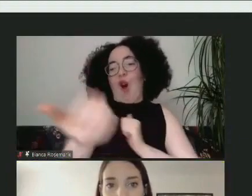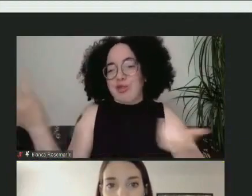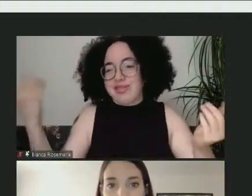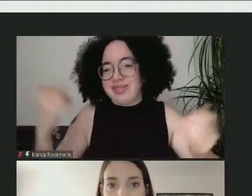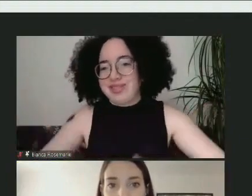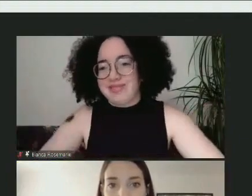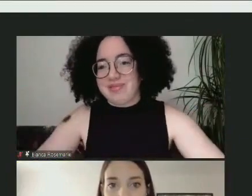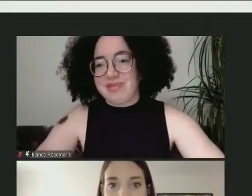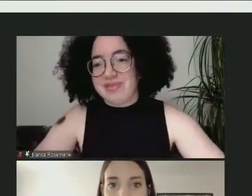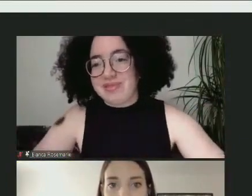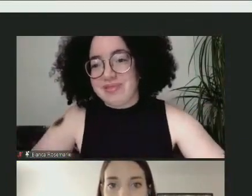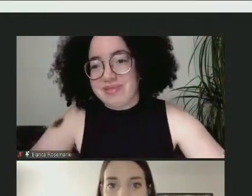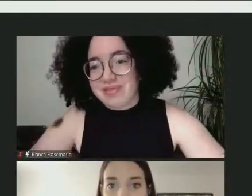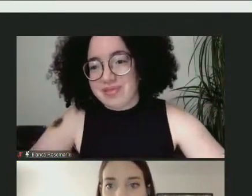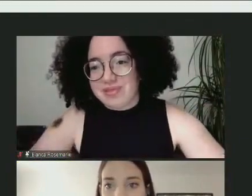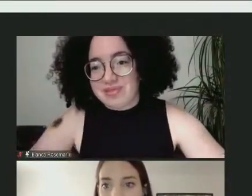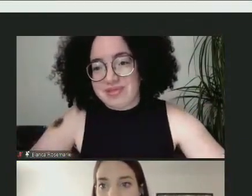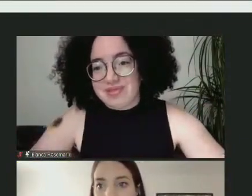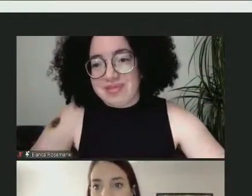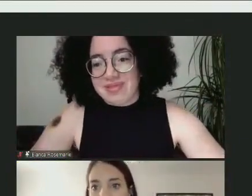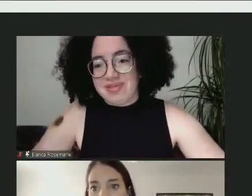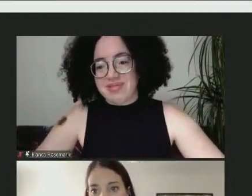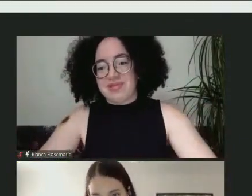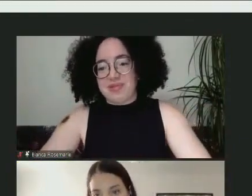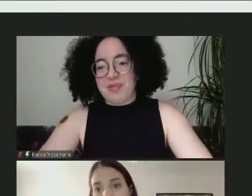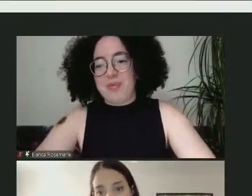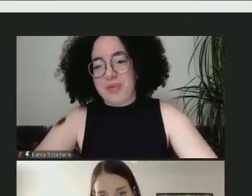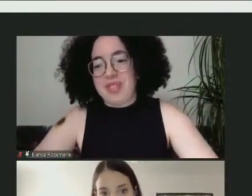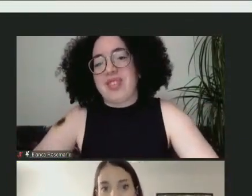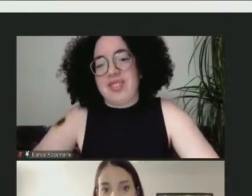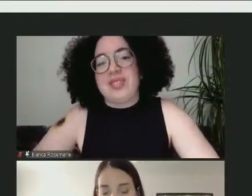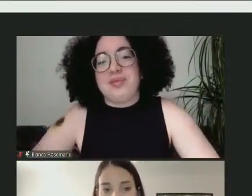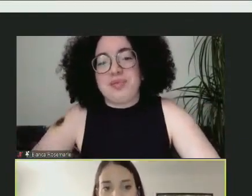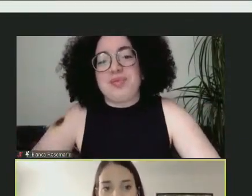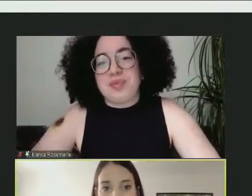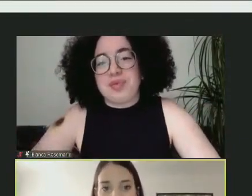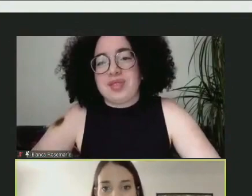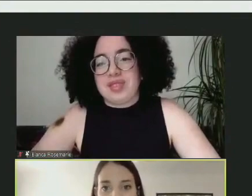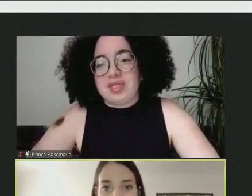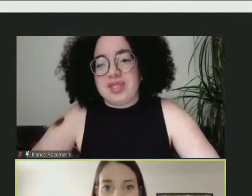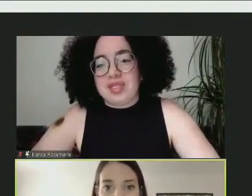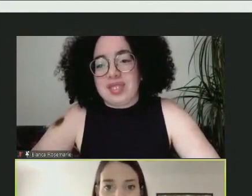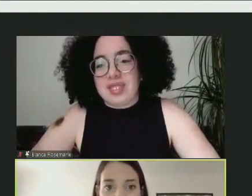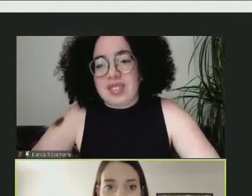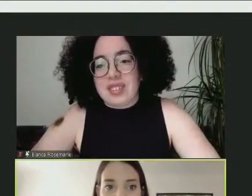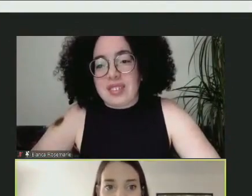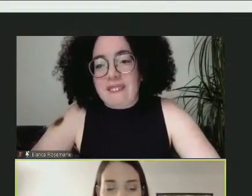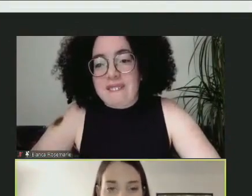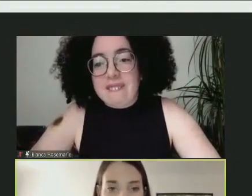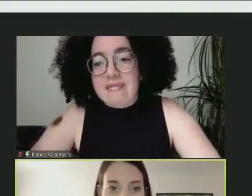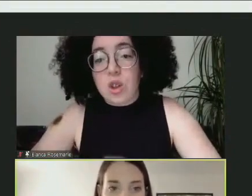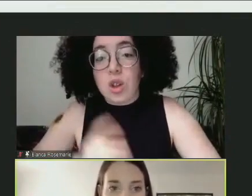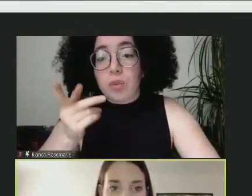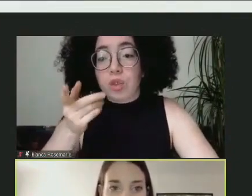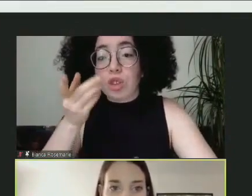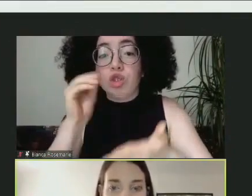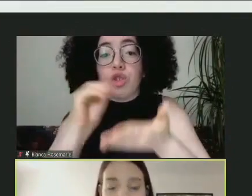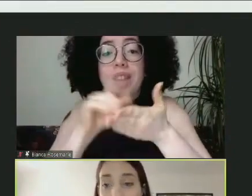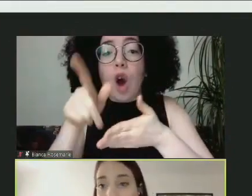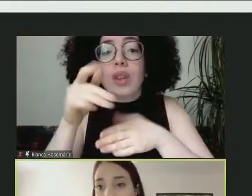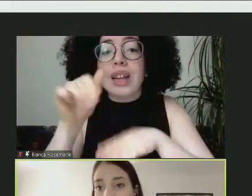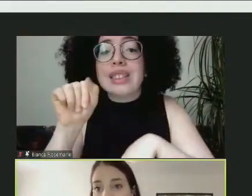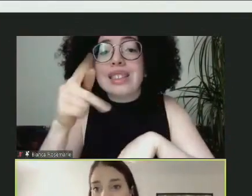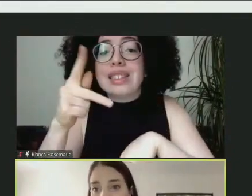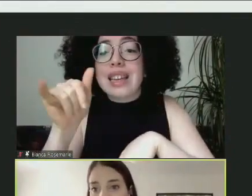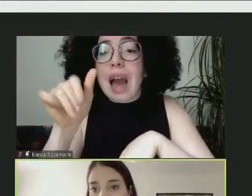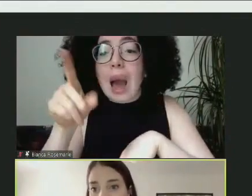Ja, es sind die Technik ist einem voraus, quasi. Und es wird so. Es wird auch